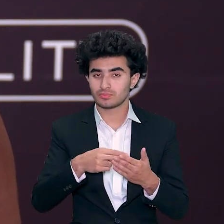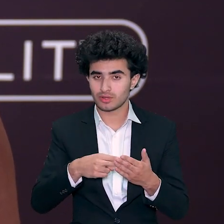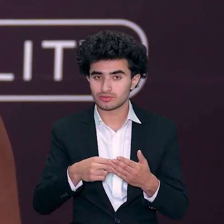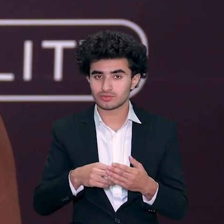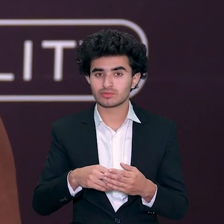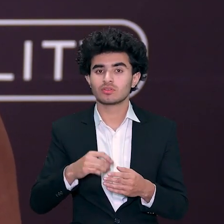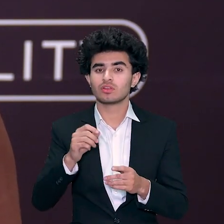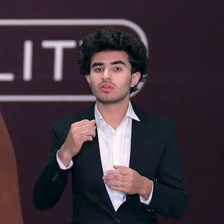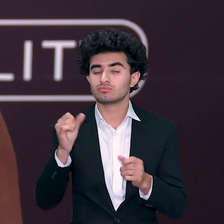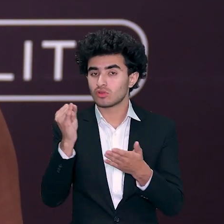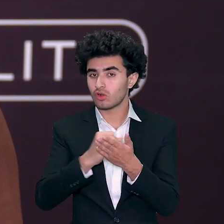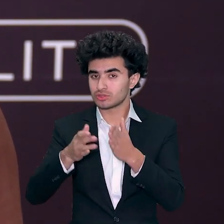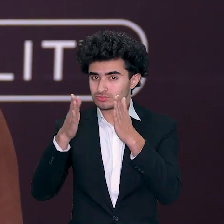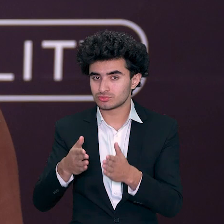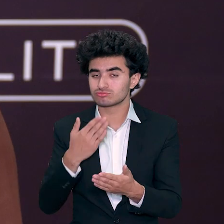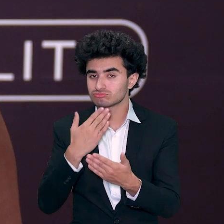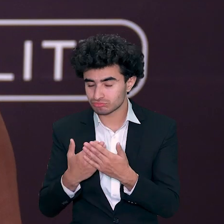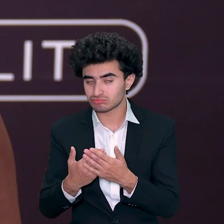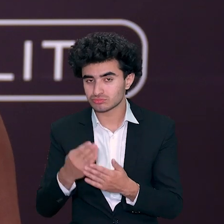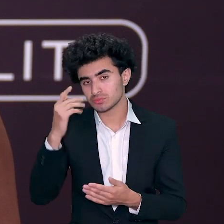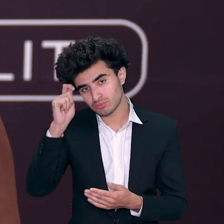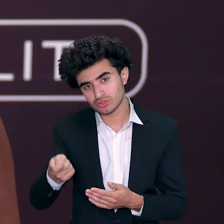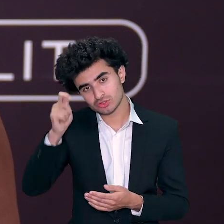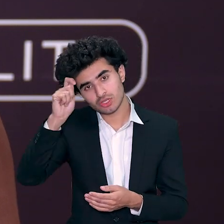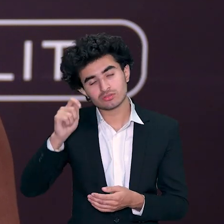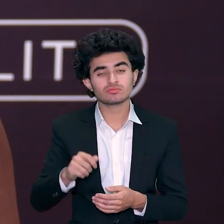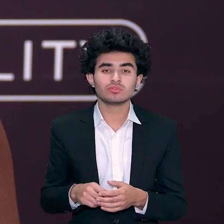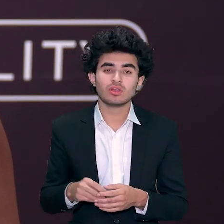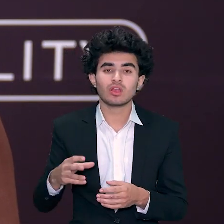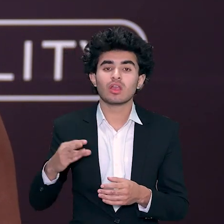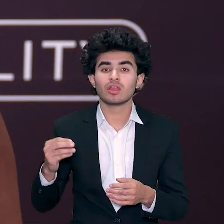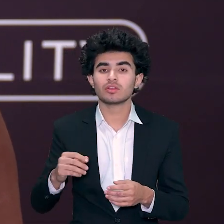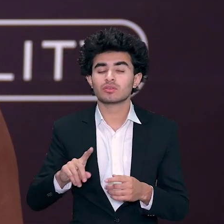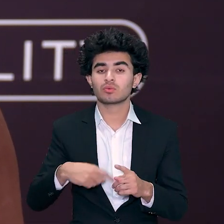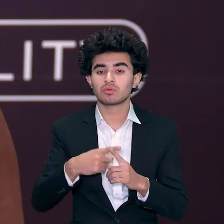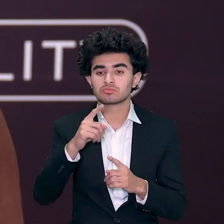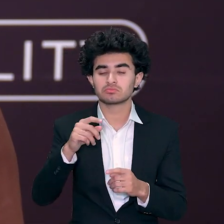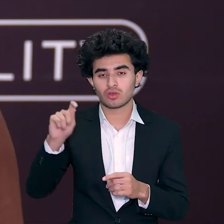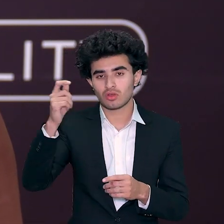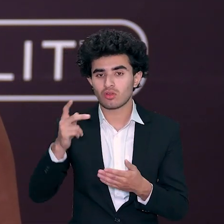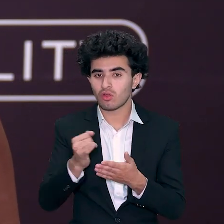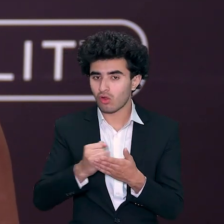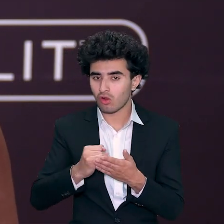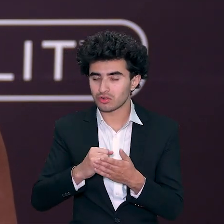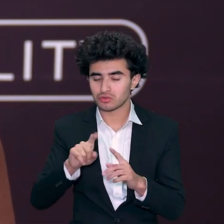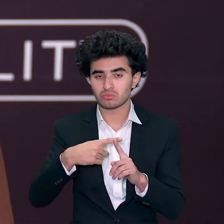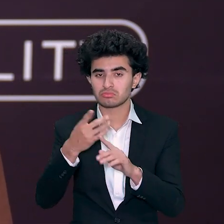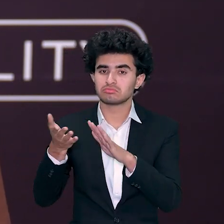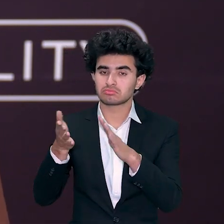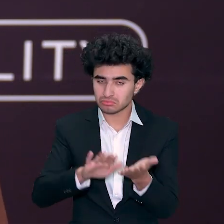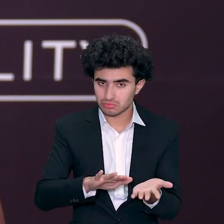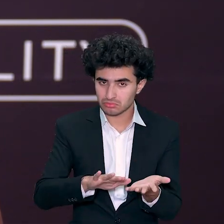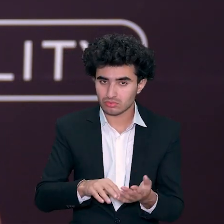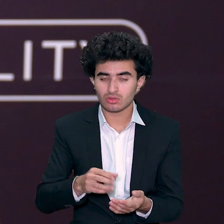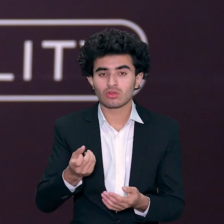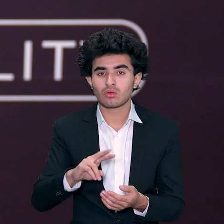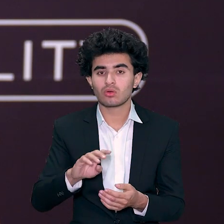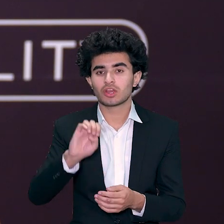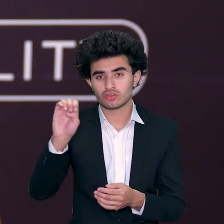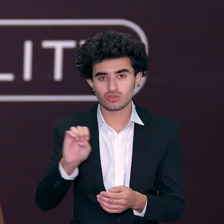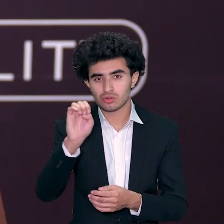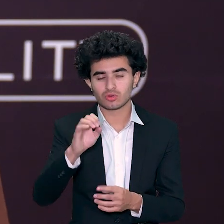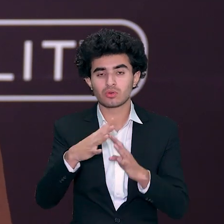کو ہزاروں لوگ دیکھتے ہیں، تو ان چیزوں کو اپریشیٹ کیا جائے، ان آرٹسٹوں کو اپریشیٹ کیا جائے،